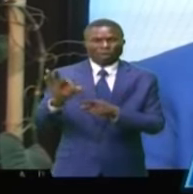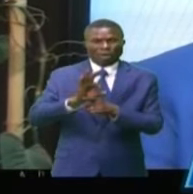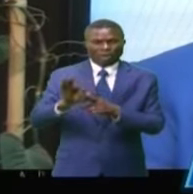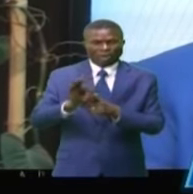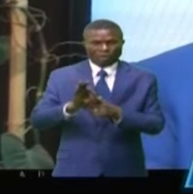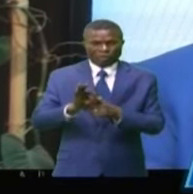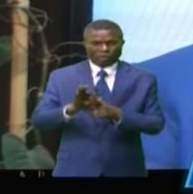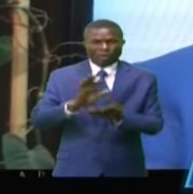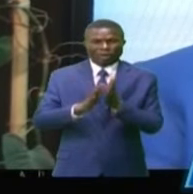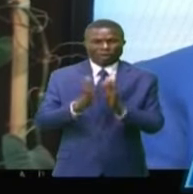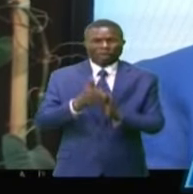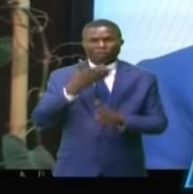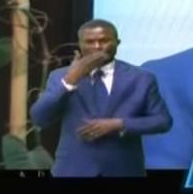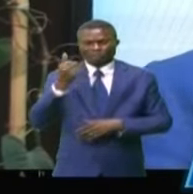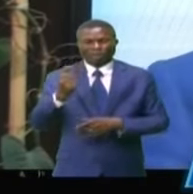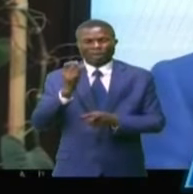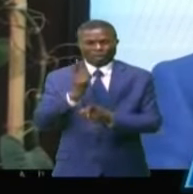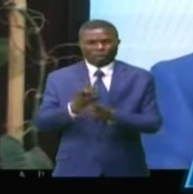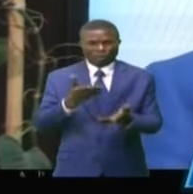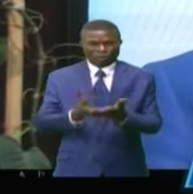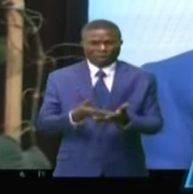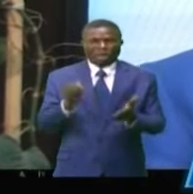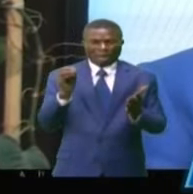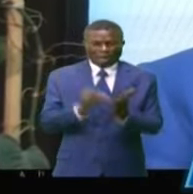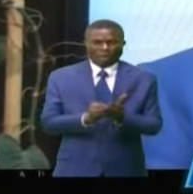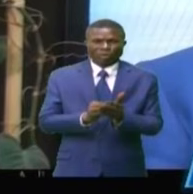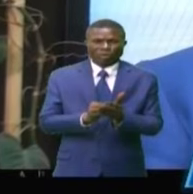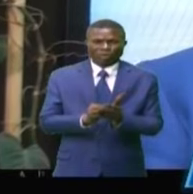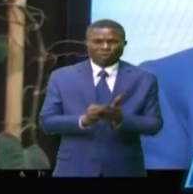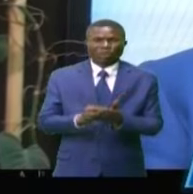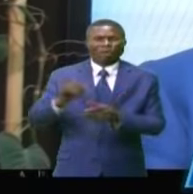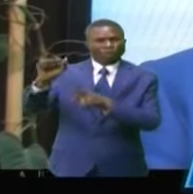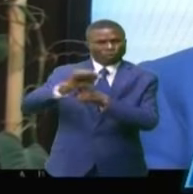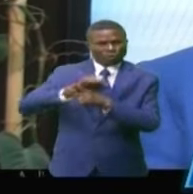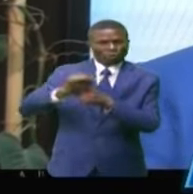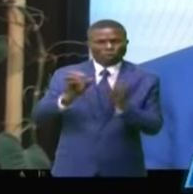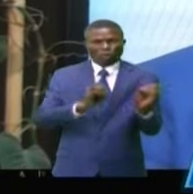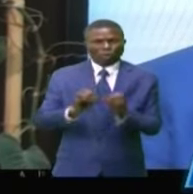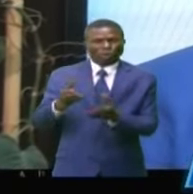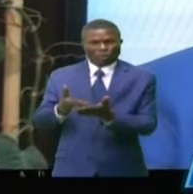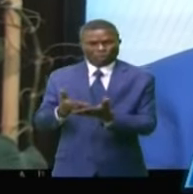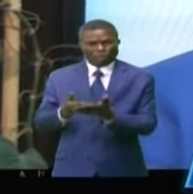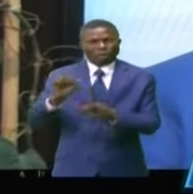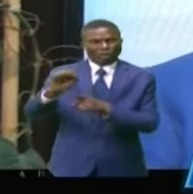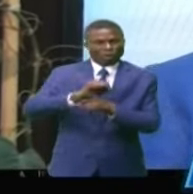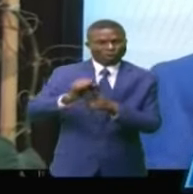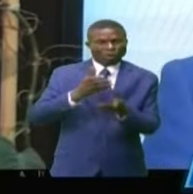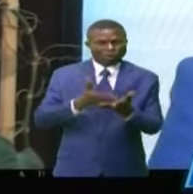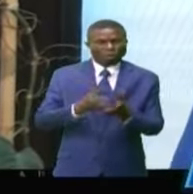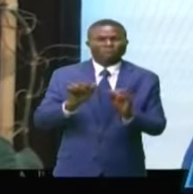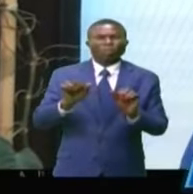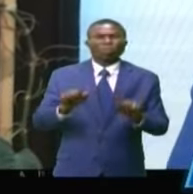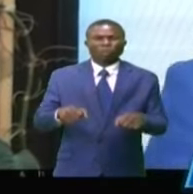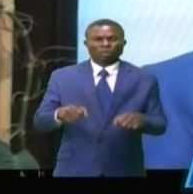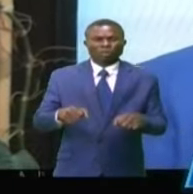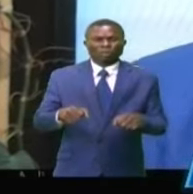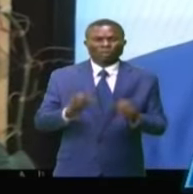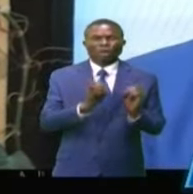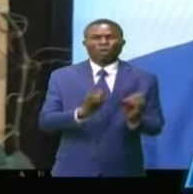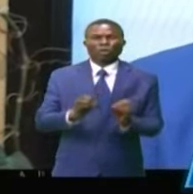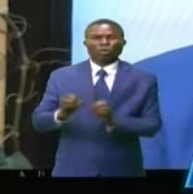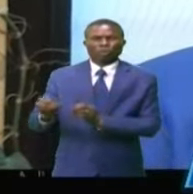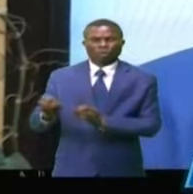être consolidée. En même temps, il y a des stages qui seront organisés et ces stages peuvent être